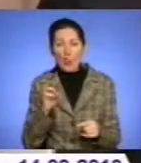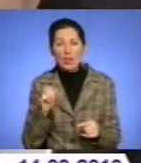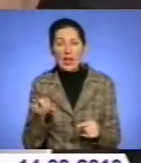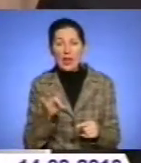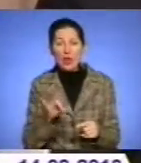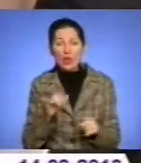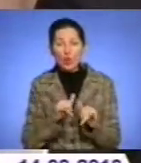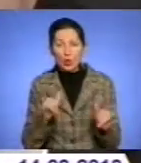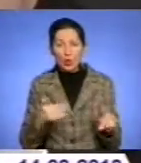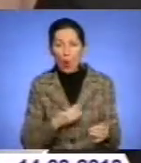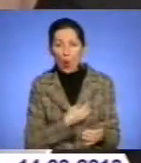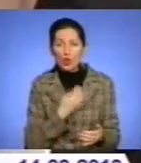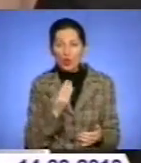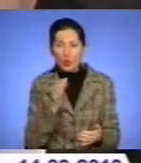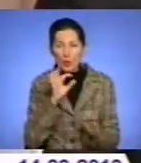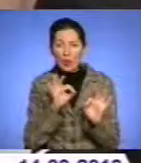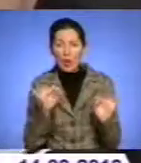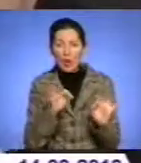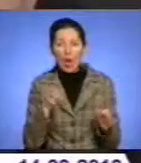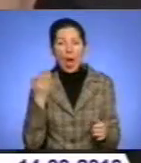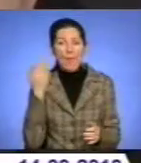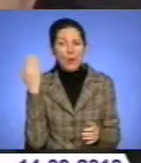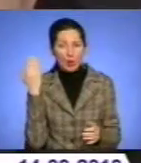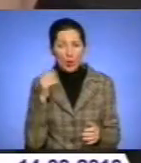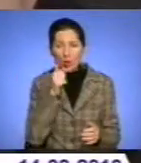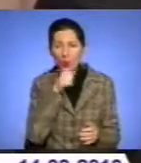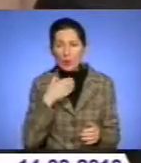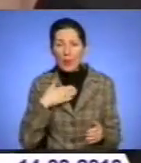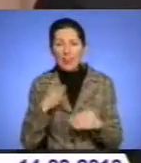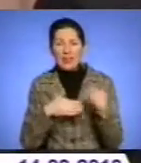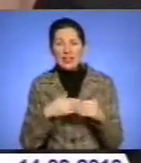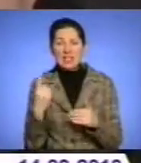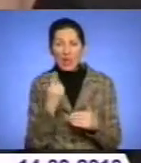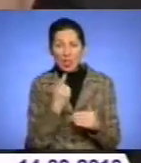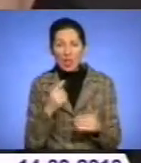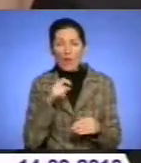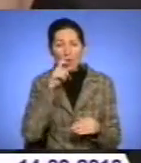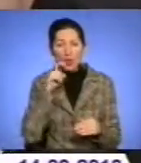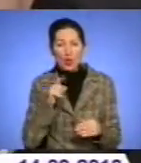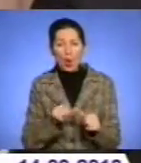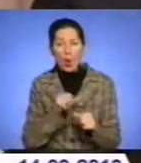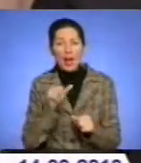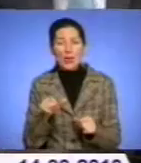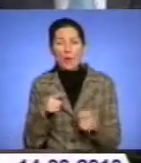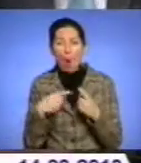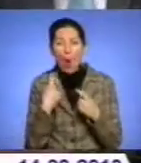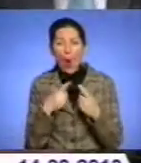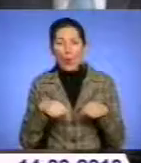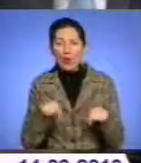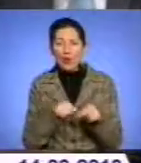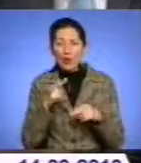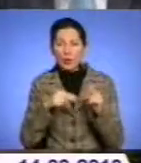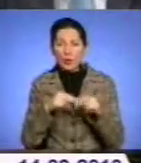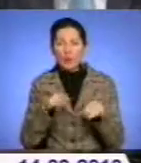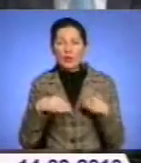вам доповісти, що в минулому році ми практично єдині в Україні, які здали, крім об'єктів будівництва, ще